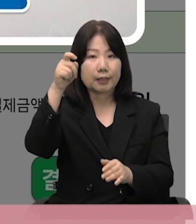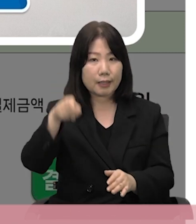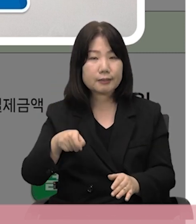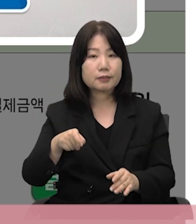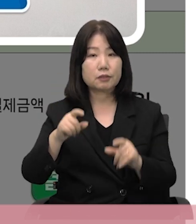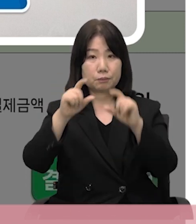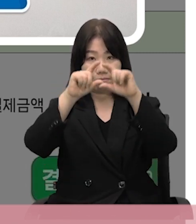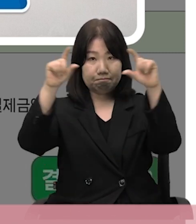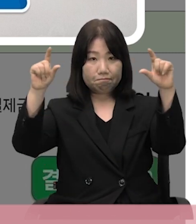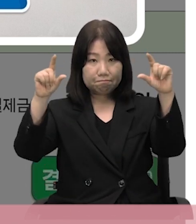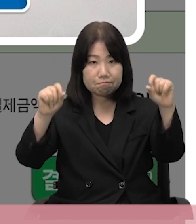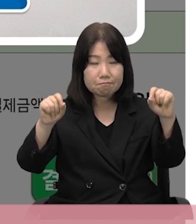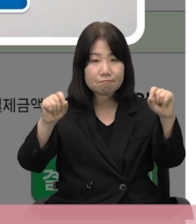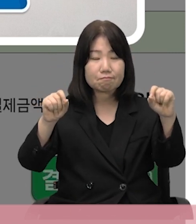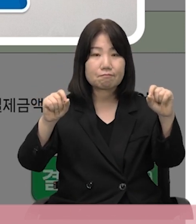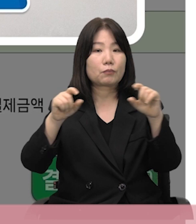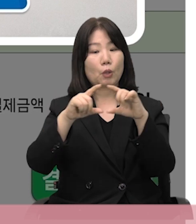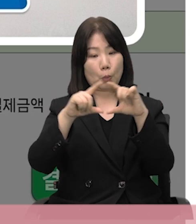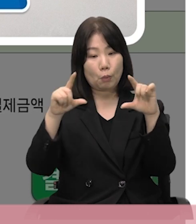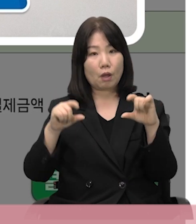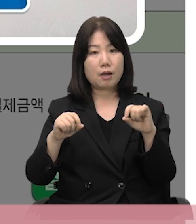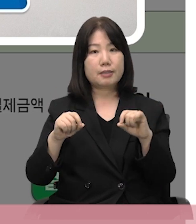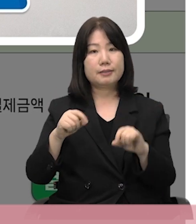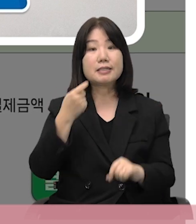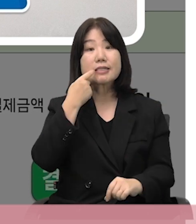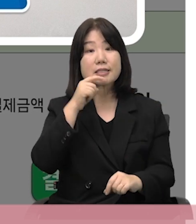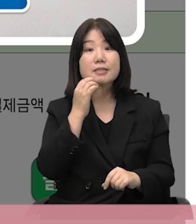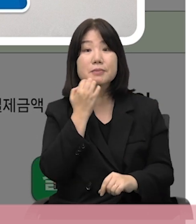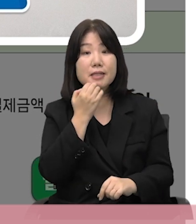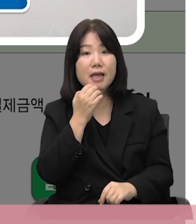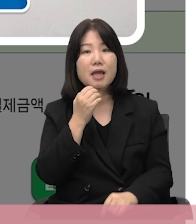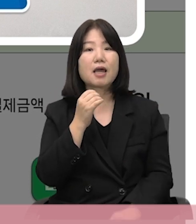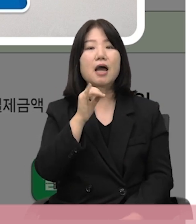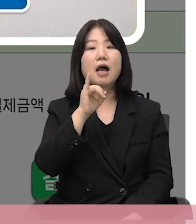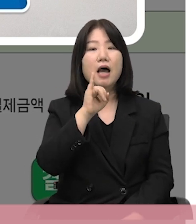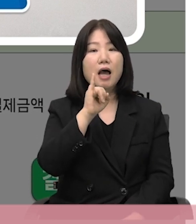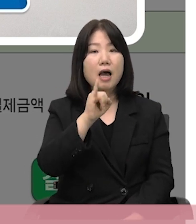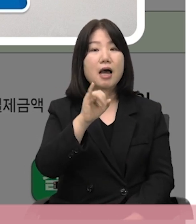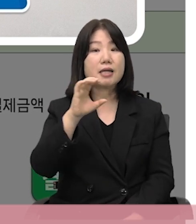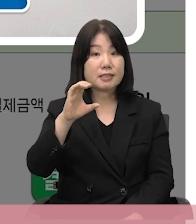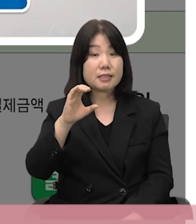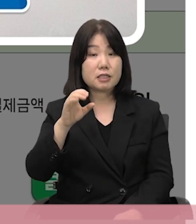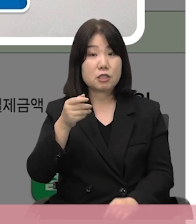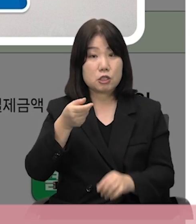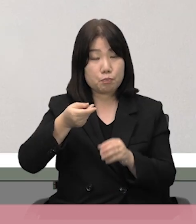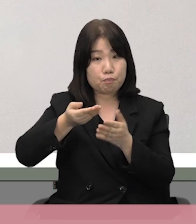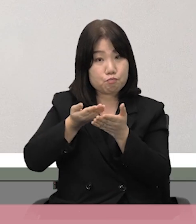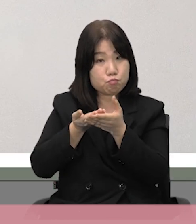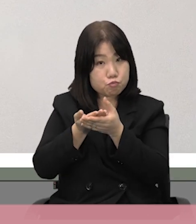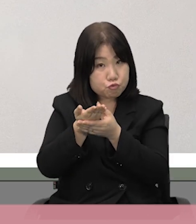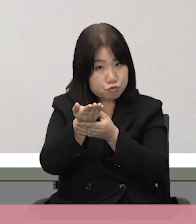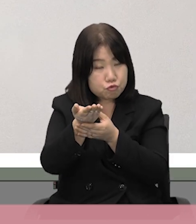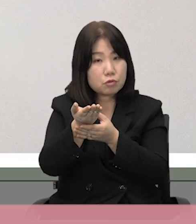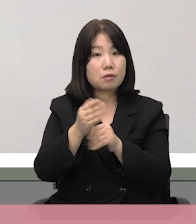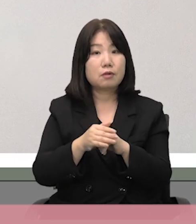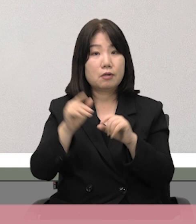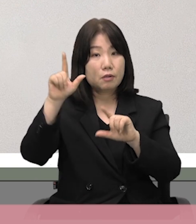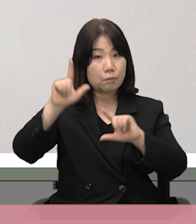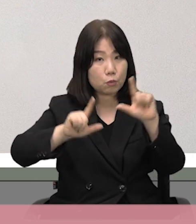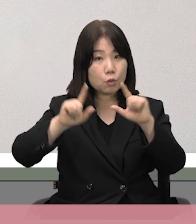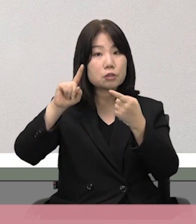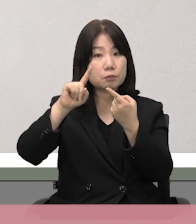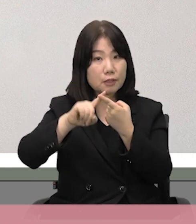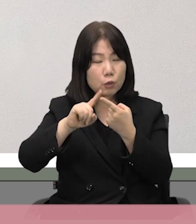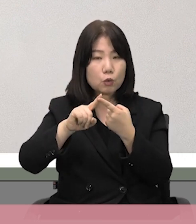카드 투입구에 신용카드에 있는 금색 IC 칩이 위로 향하게 넣어야 해요. 화면에